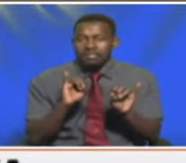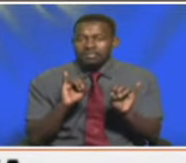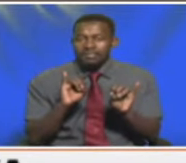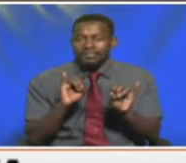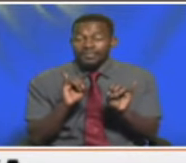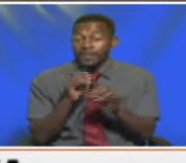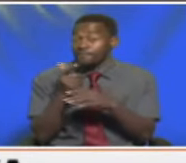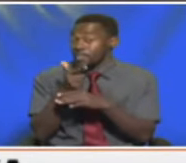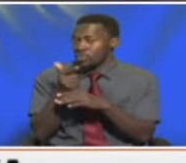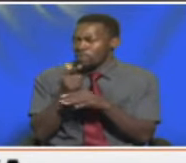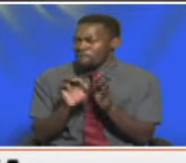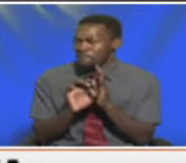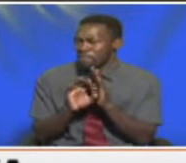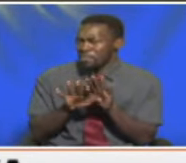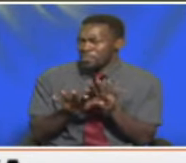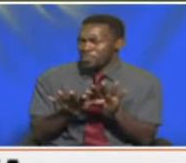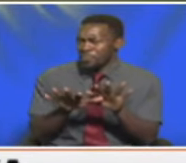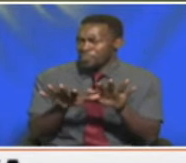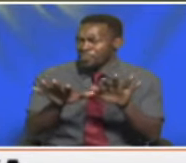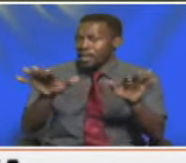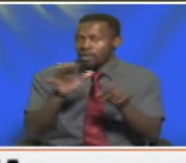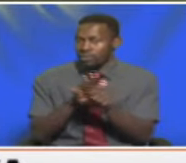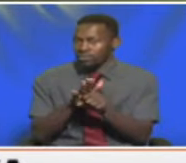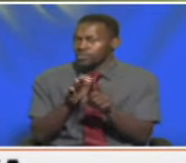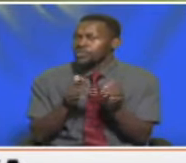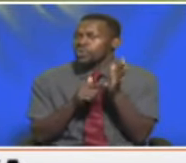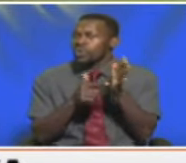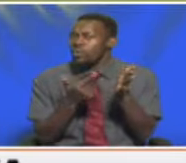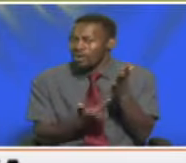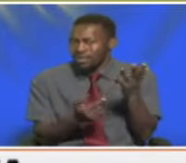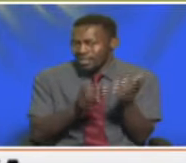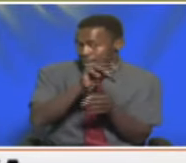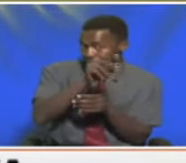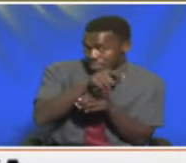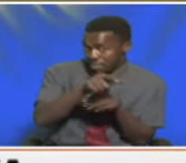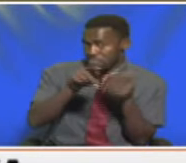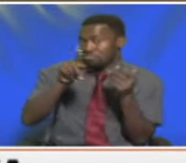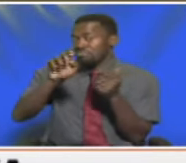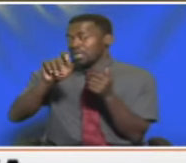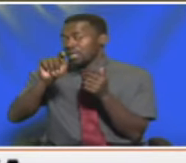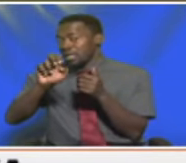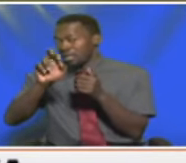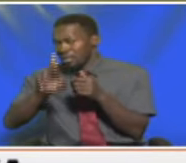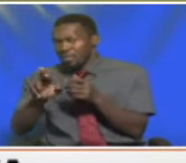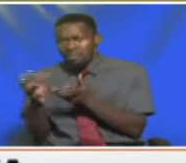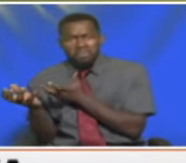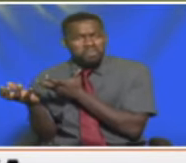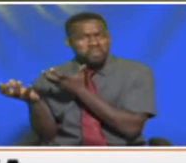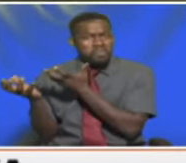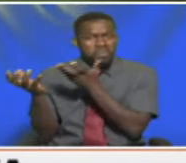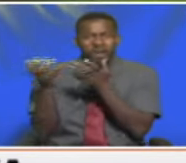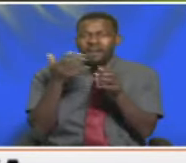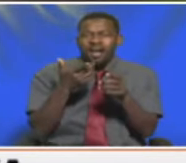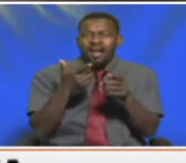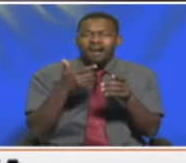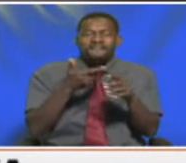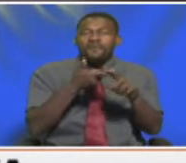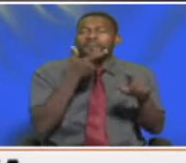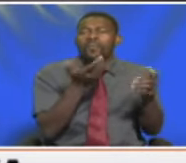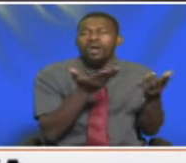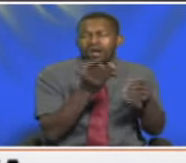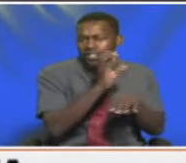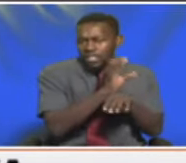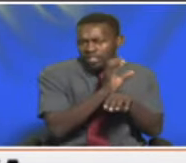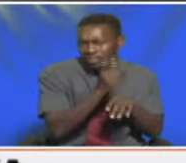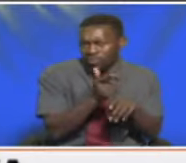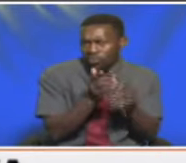Video iliyosambaa mitandaoni ilionyesha wazi mbunge Alfred Keter alibobebwa ghafla baada ya kutoka kanisani na familia yake mtaa